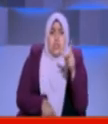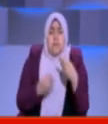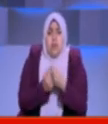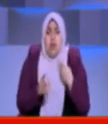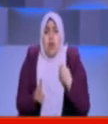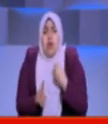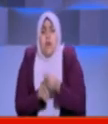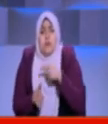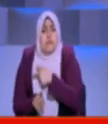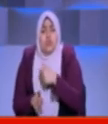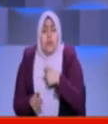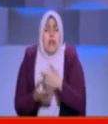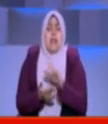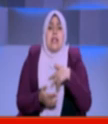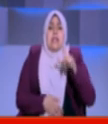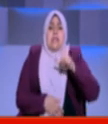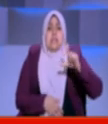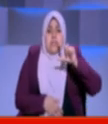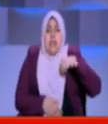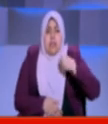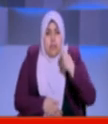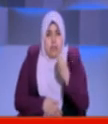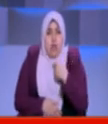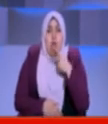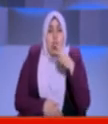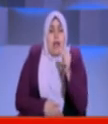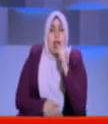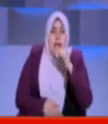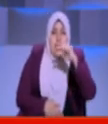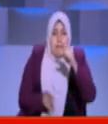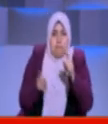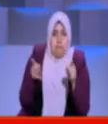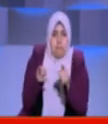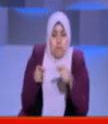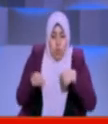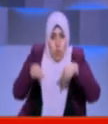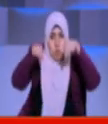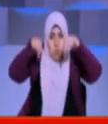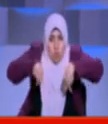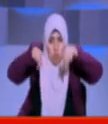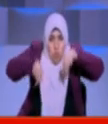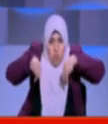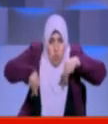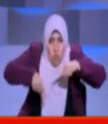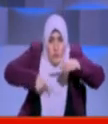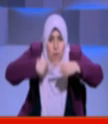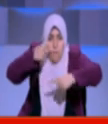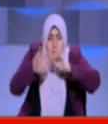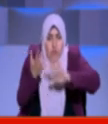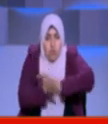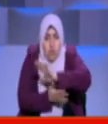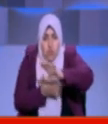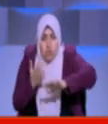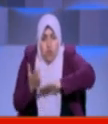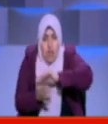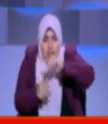وهذه المسميات. فسيد العزيز، نحن نقول كلمة وإلى التاريخ، الآن بين المطرقة والسندان وبين هذه